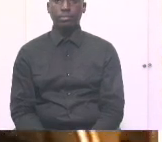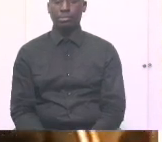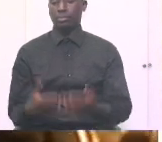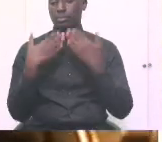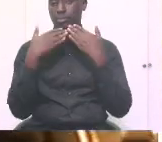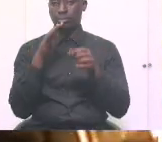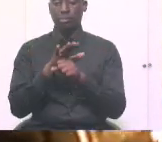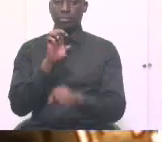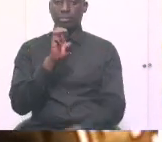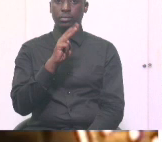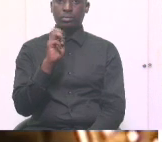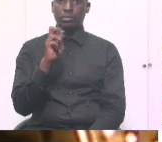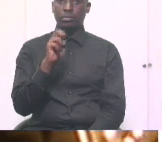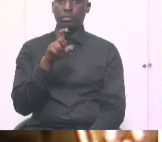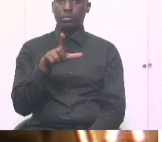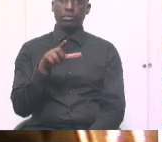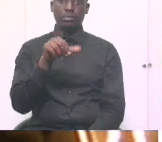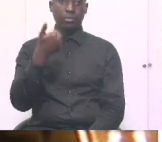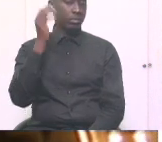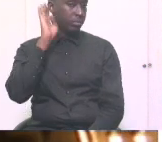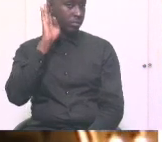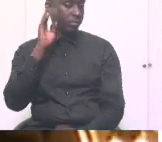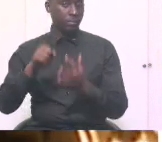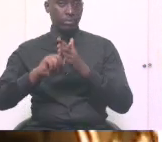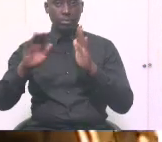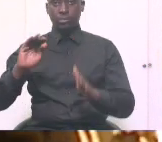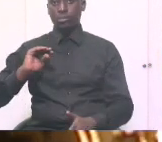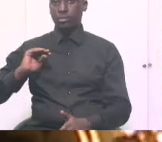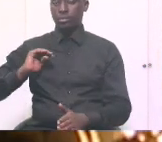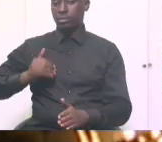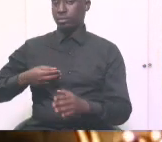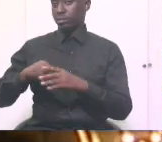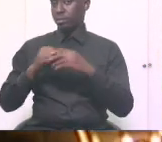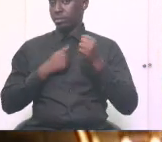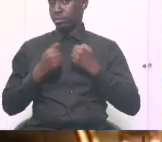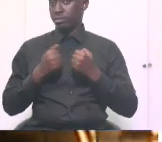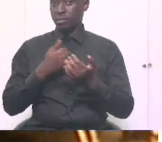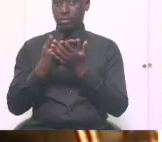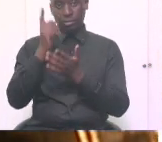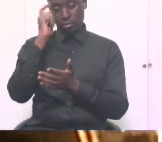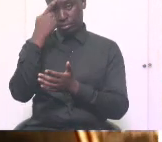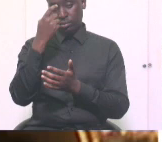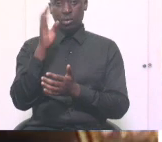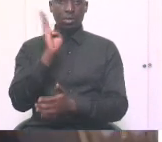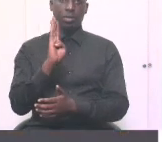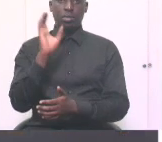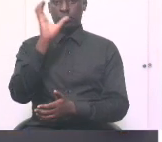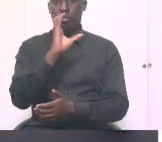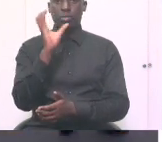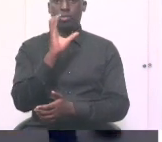Arakoze Emmanuel Ndahayo mu yandi makuru impunzi z'abarundi ziri mu Rwanda zasabye leta y'u Burundi